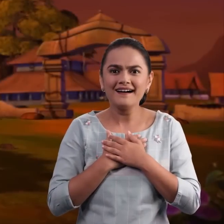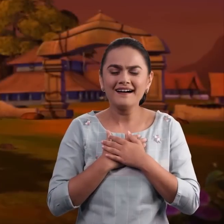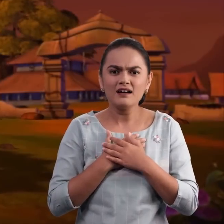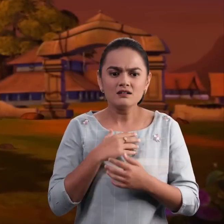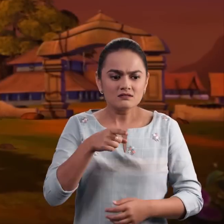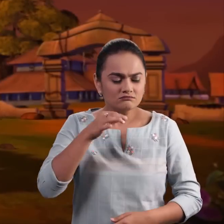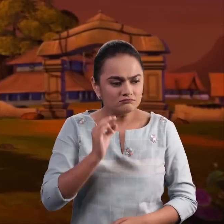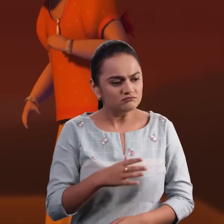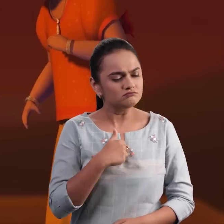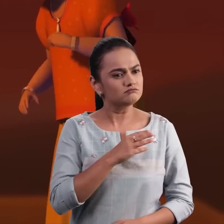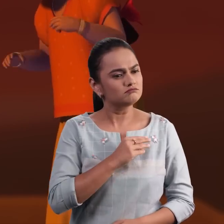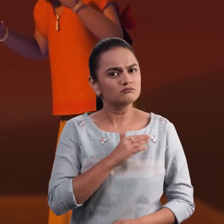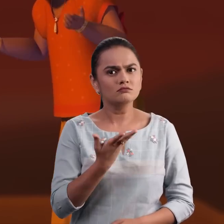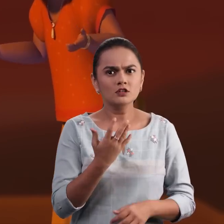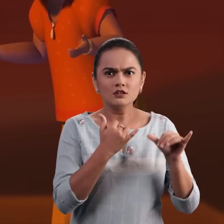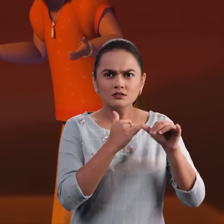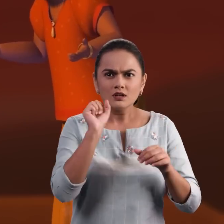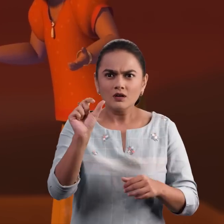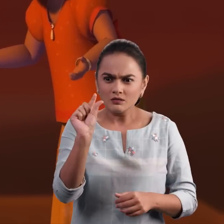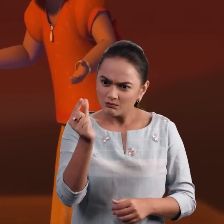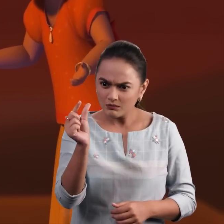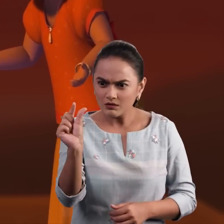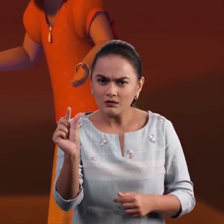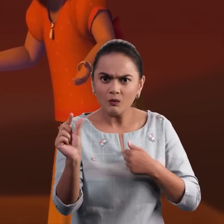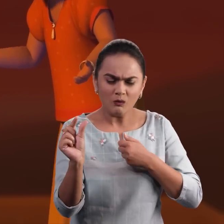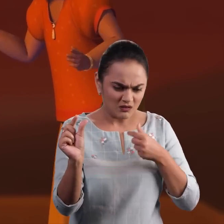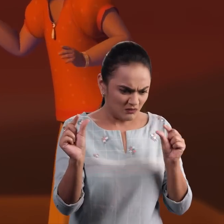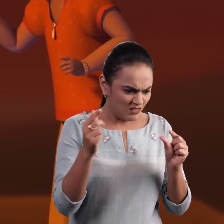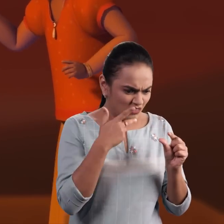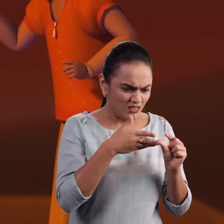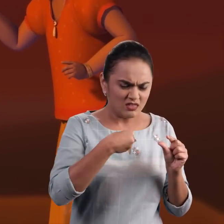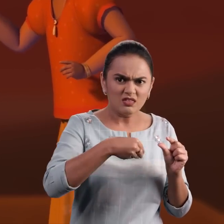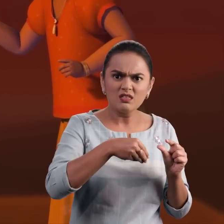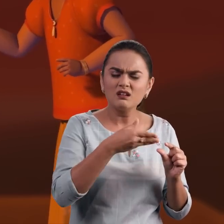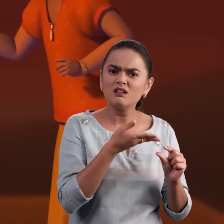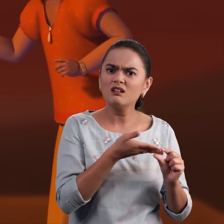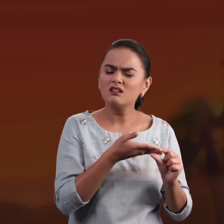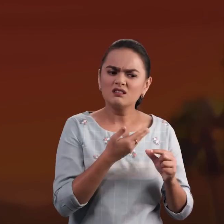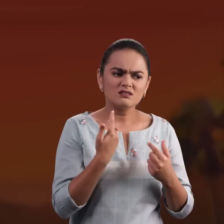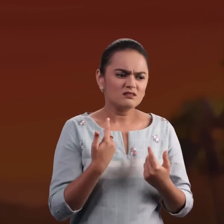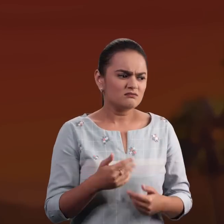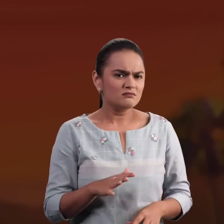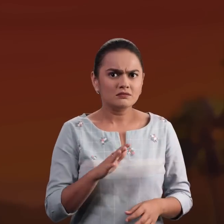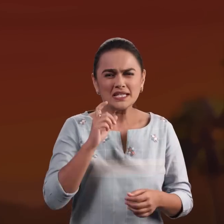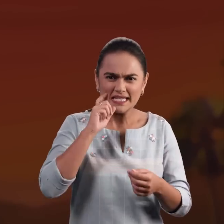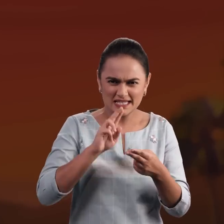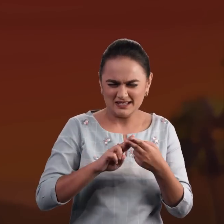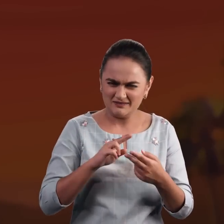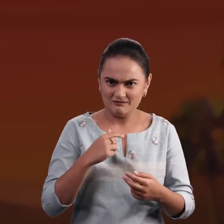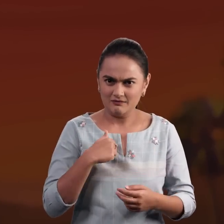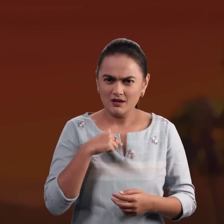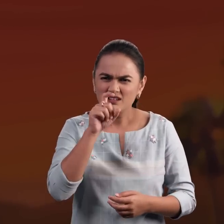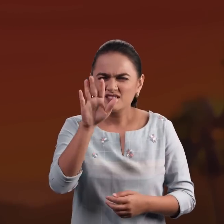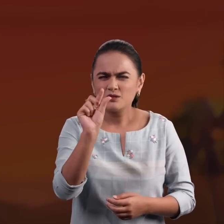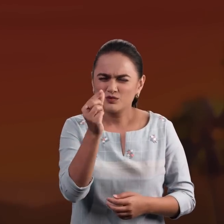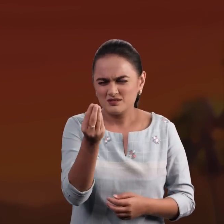इसी का भय था। कृष्ण की मोतियों के सामने हमारे मोती फीके दिखने लगेंगे। अगर हम उसे कुछ